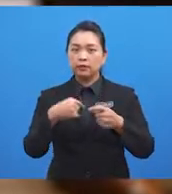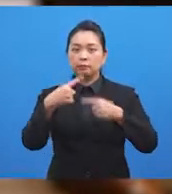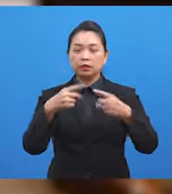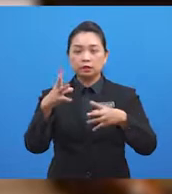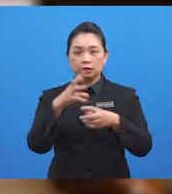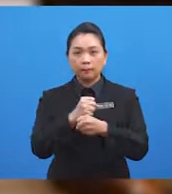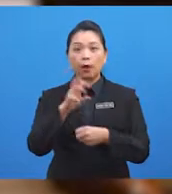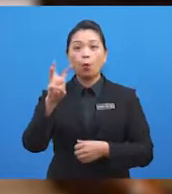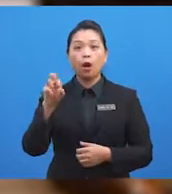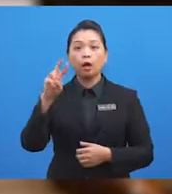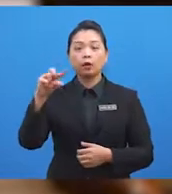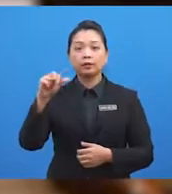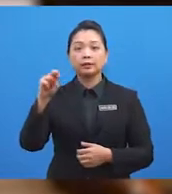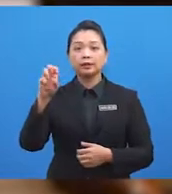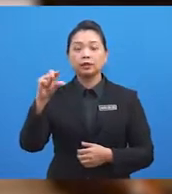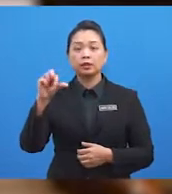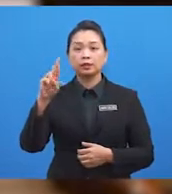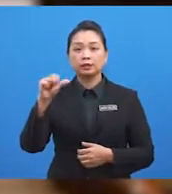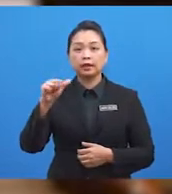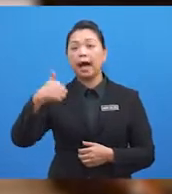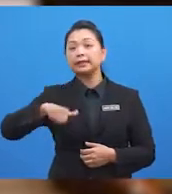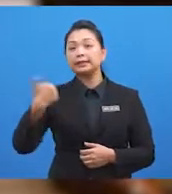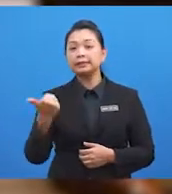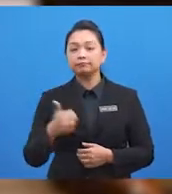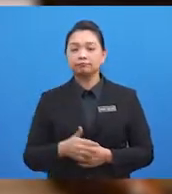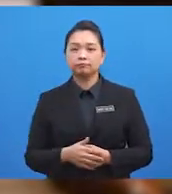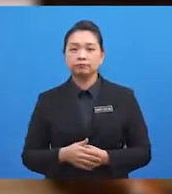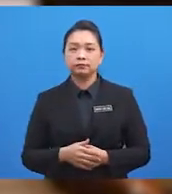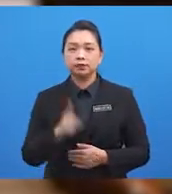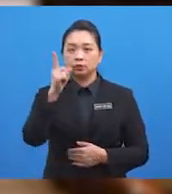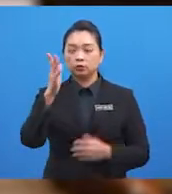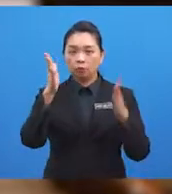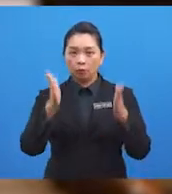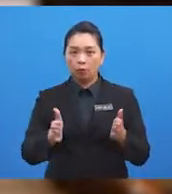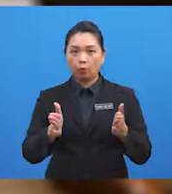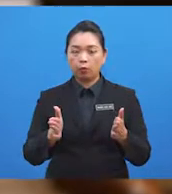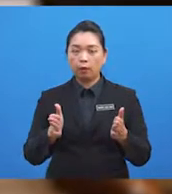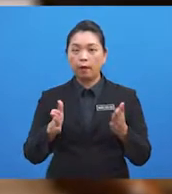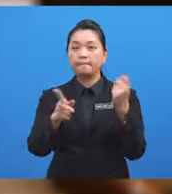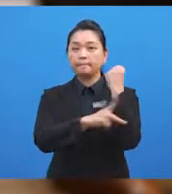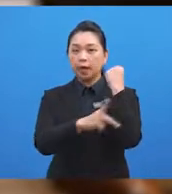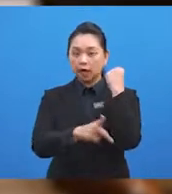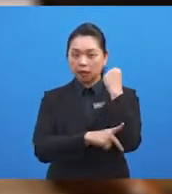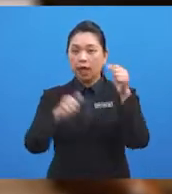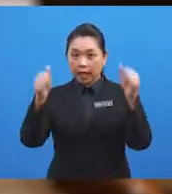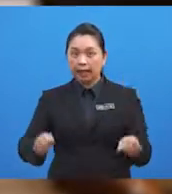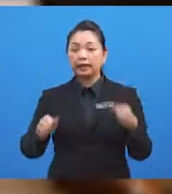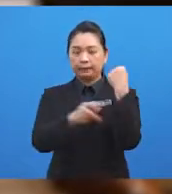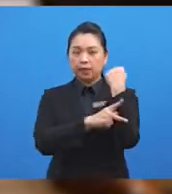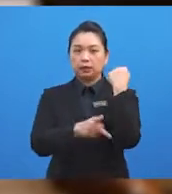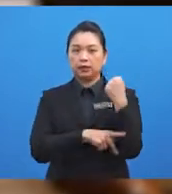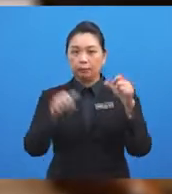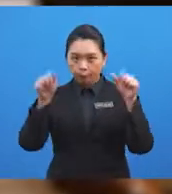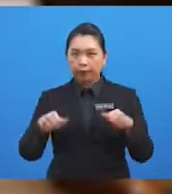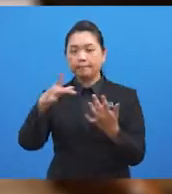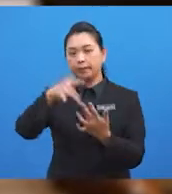asing. Walau bagaimanapun, seseorang ahli parlimen boleh memilih untuk berhenti menjadi